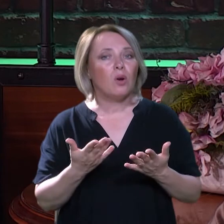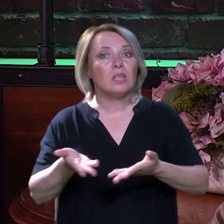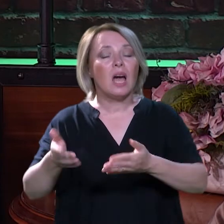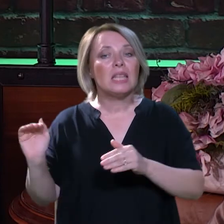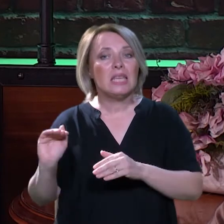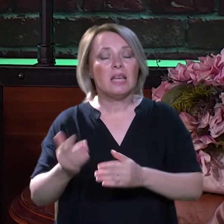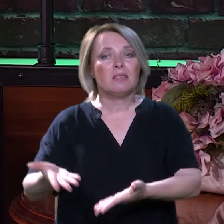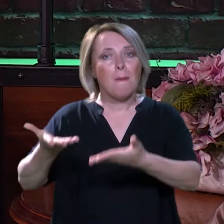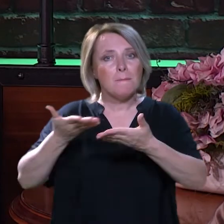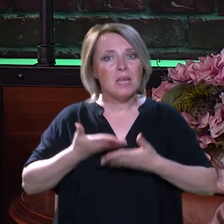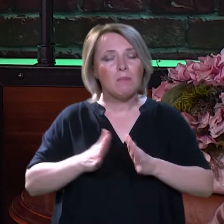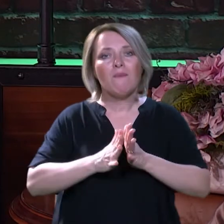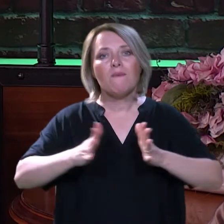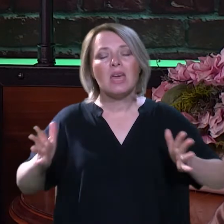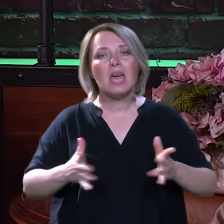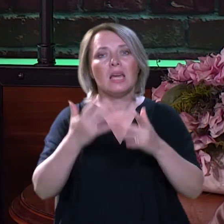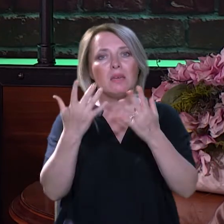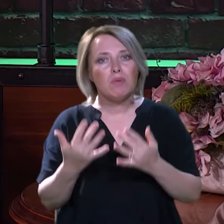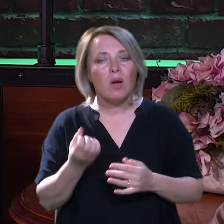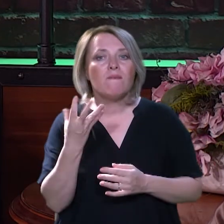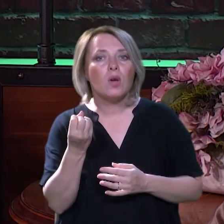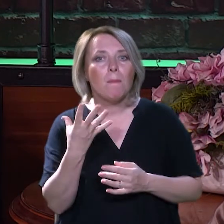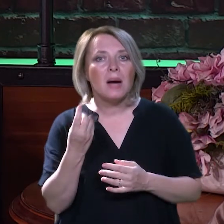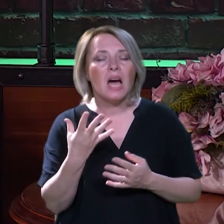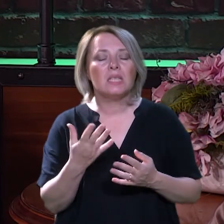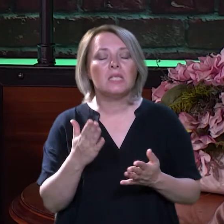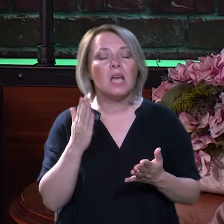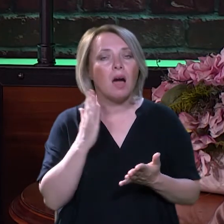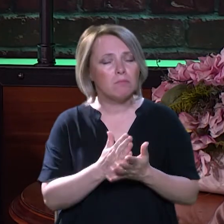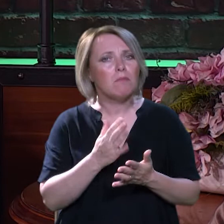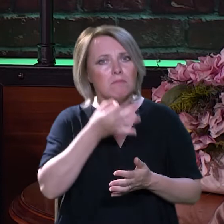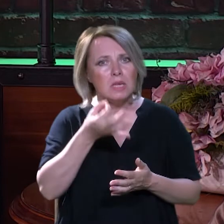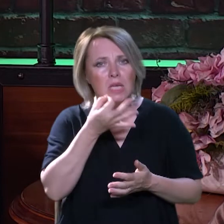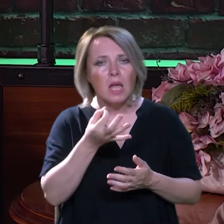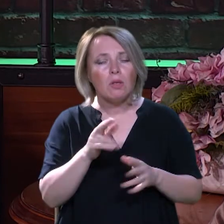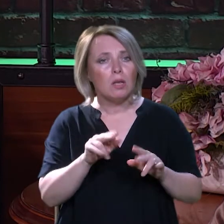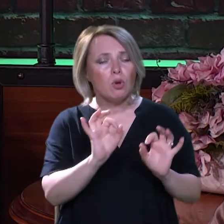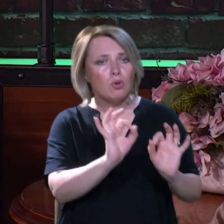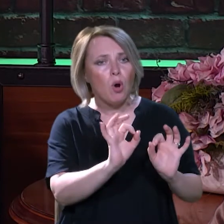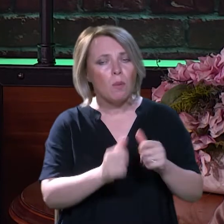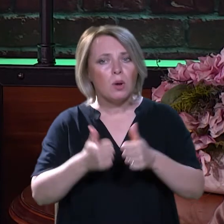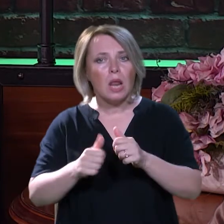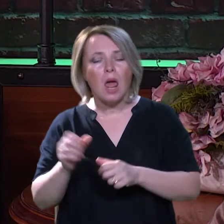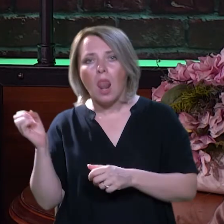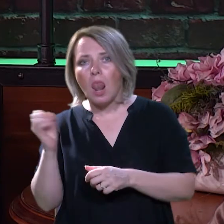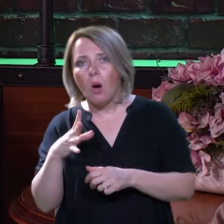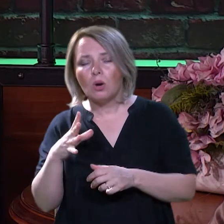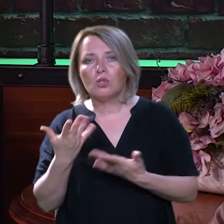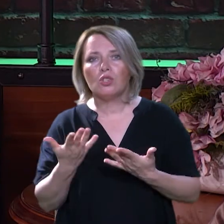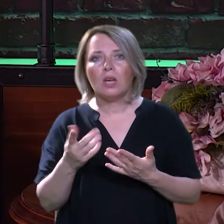broju informacija i onda naravno propitkuju što je to, je li to dobro ili loše i postavljaju pitanja vezana za to, a da često